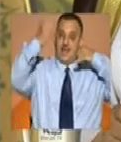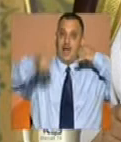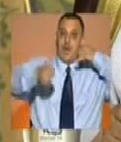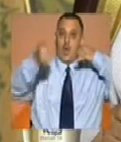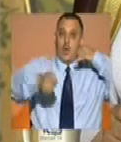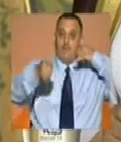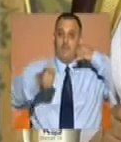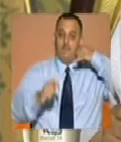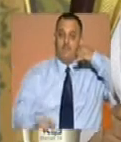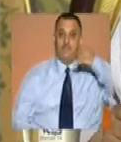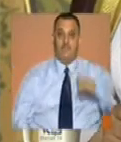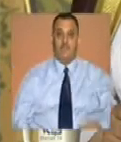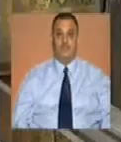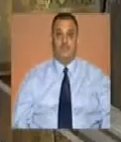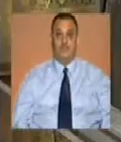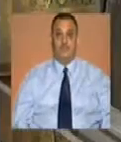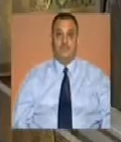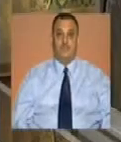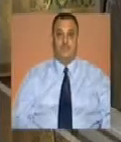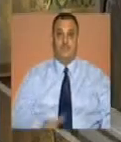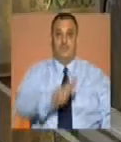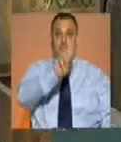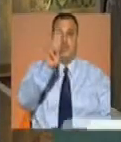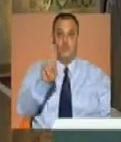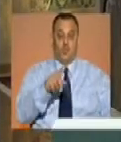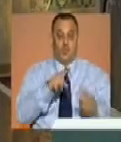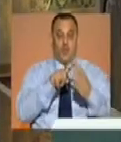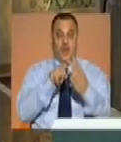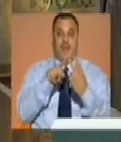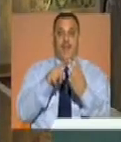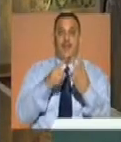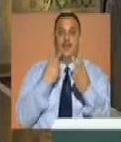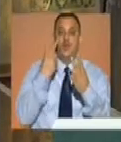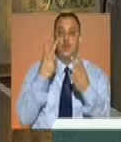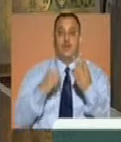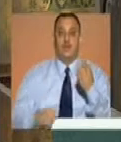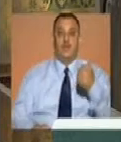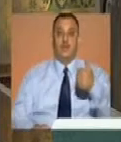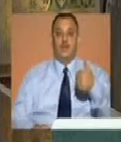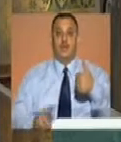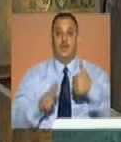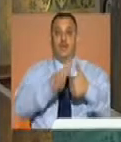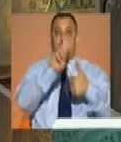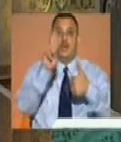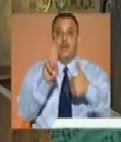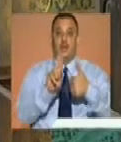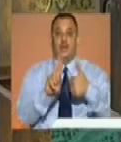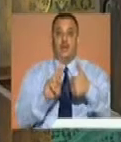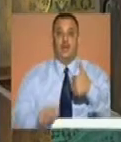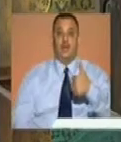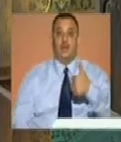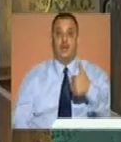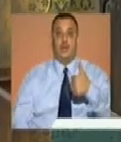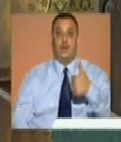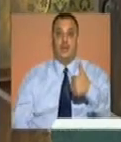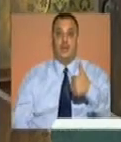عليكم السلام ورحمة الله. عندي سؤالين شيخ. تفضلي أختي تفضلي. ما كنت في العمر 13